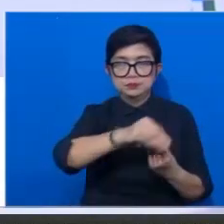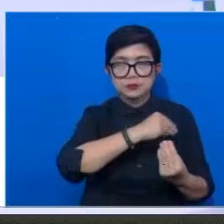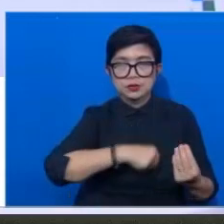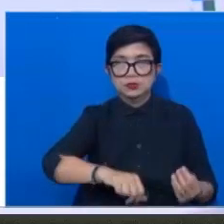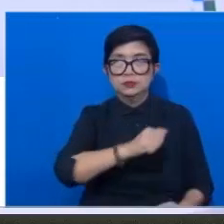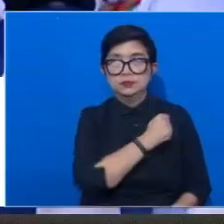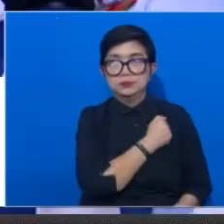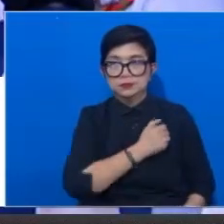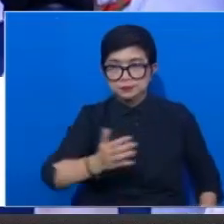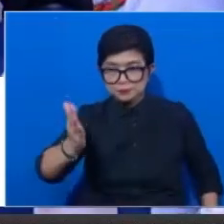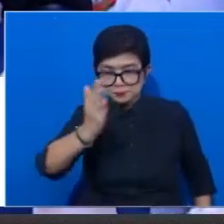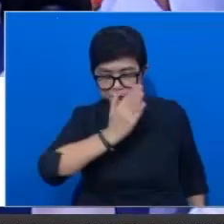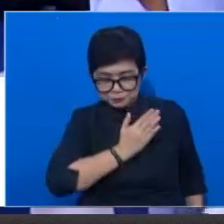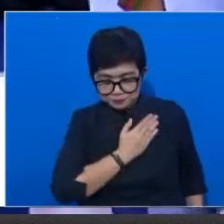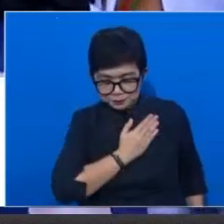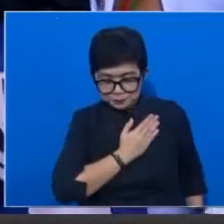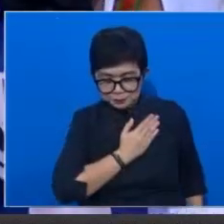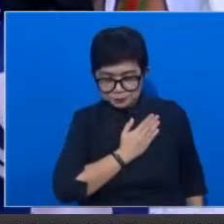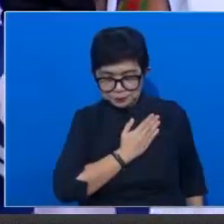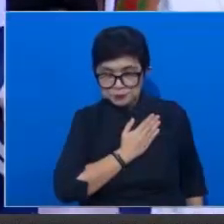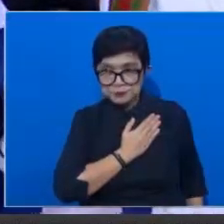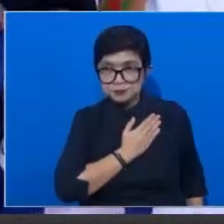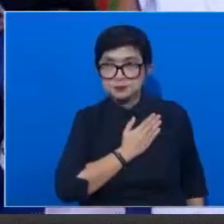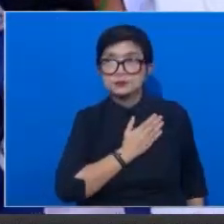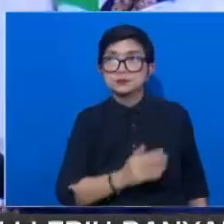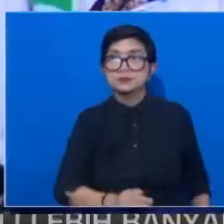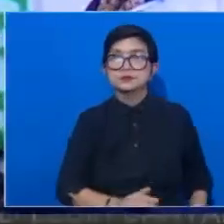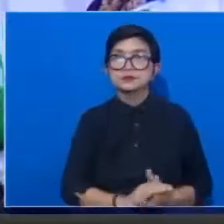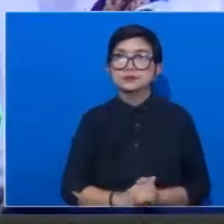tersendiri untuk mereka. Ganjar Wicaksono, Didin Suwandani, Surabaya, Jawa Timur.